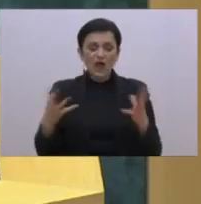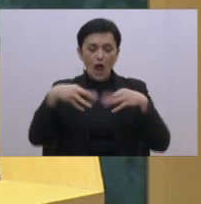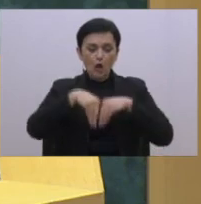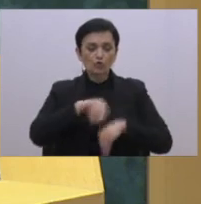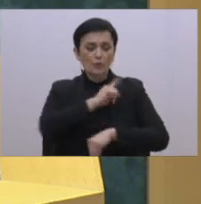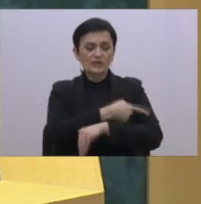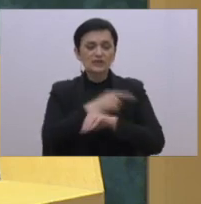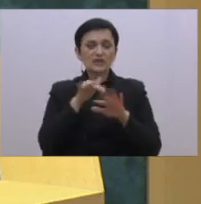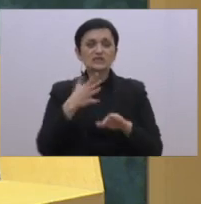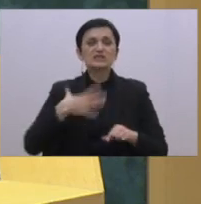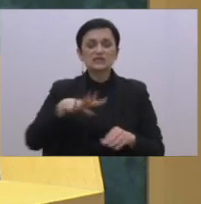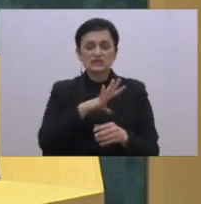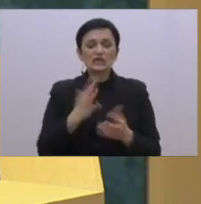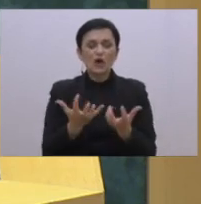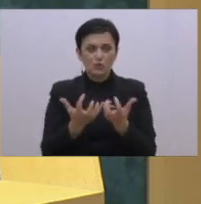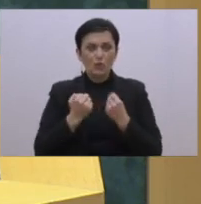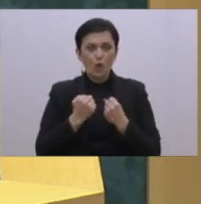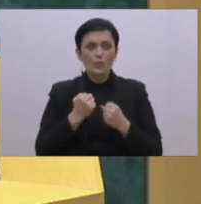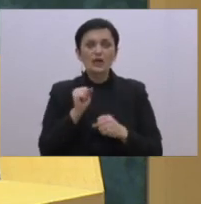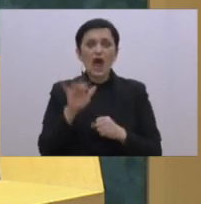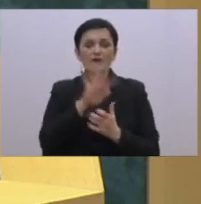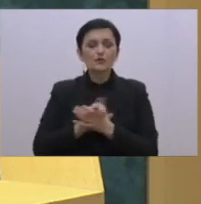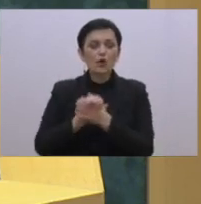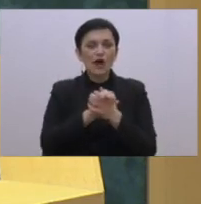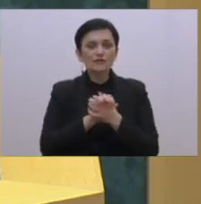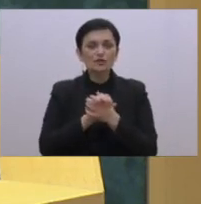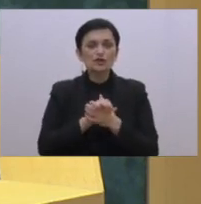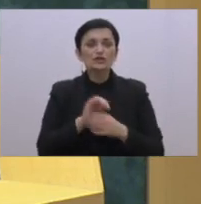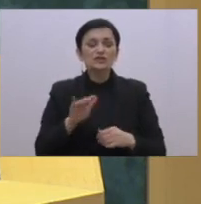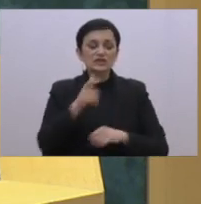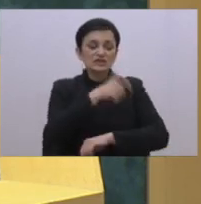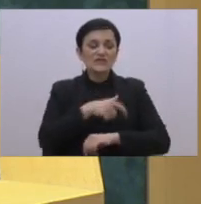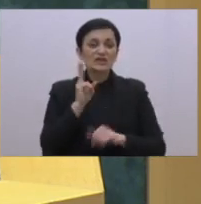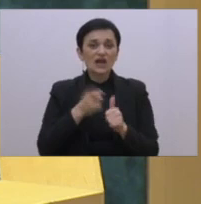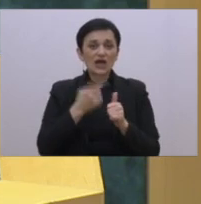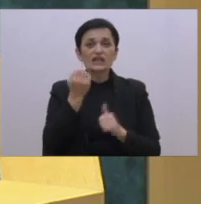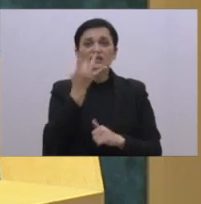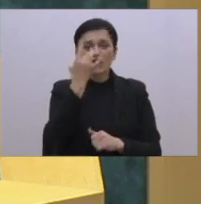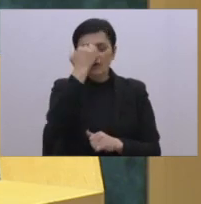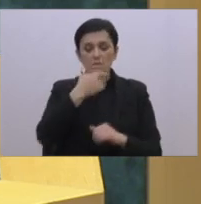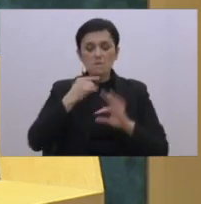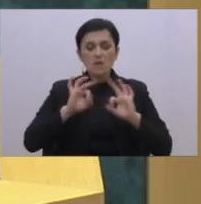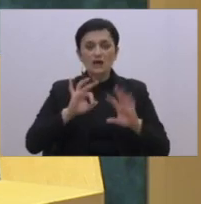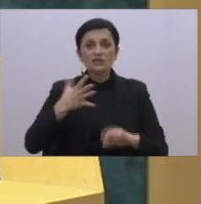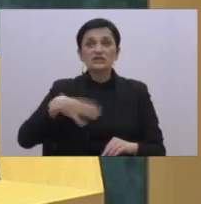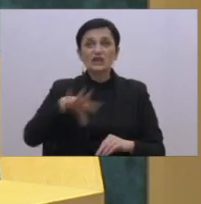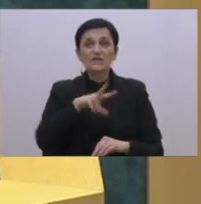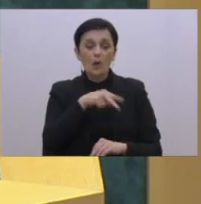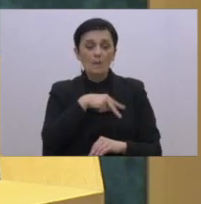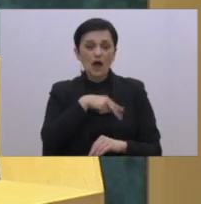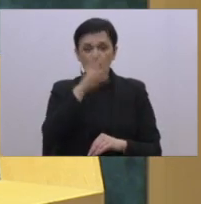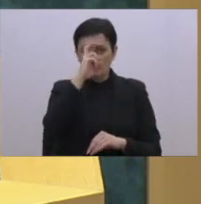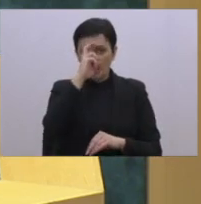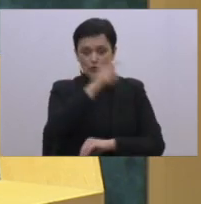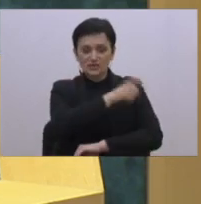და საქართველო მოიპოვა ევროკავშირის წევრობის კანდიდატი ქვეყნის სტატუსი. მინდა კიდევ ერთხელ დიდი მადლობა გადაუხადოთ საქართველოს პარლამენტის და